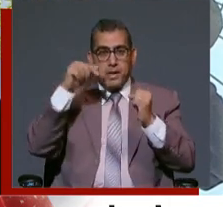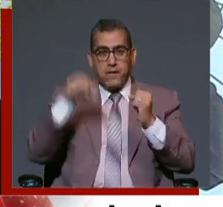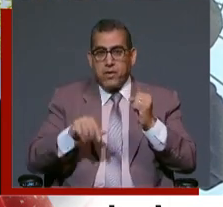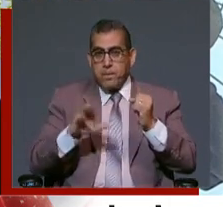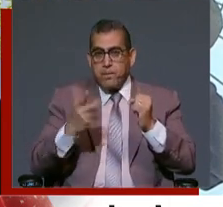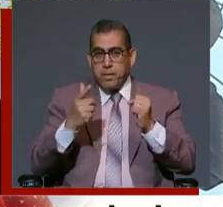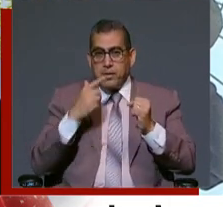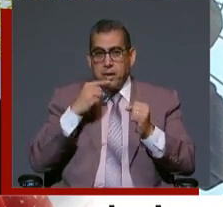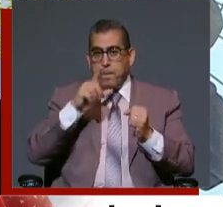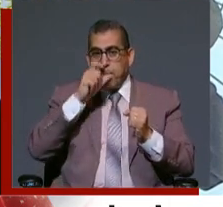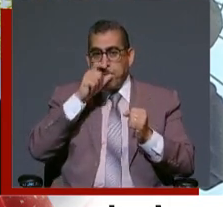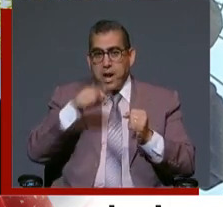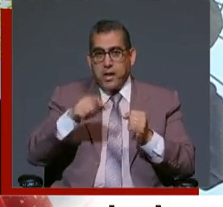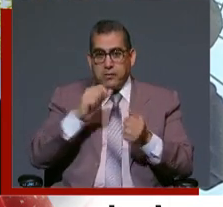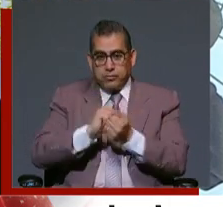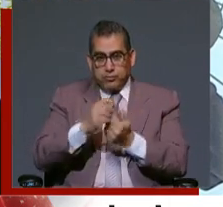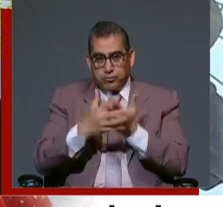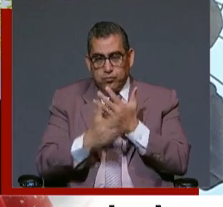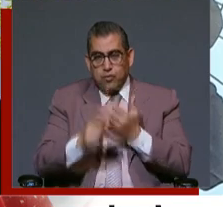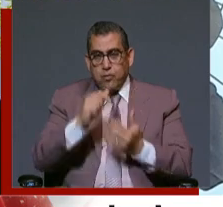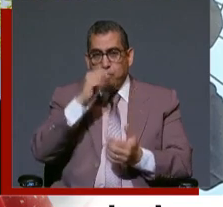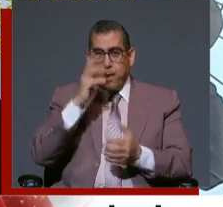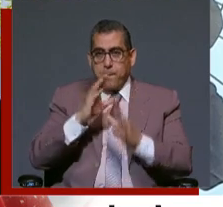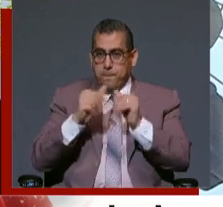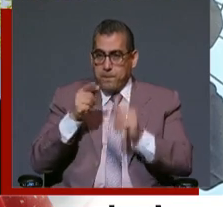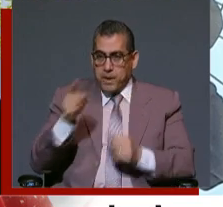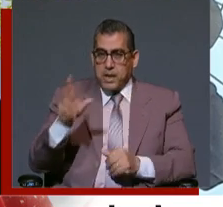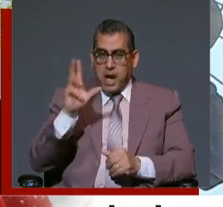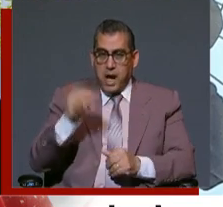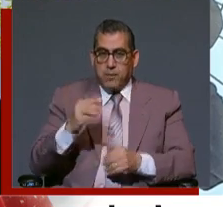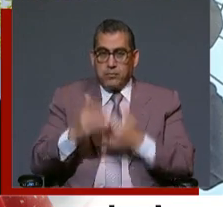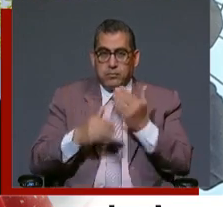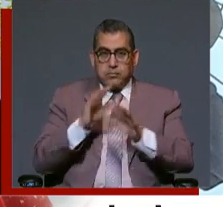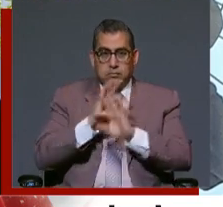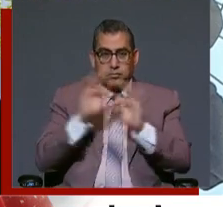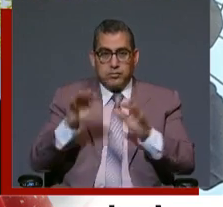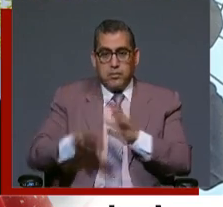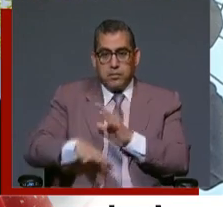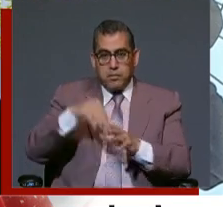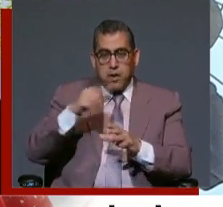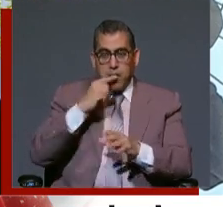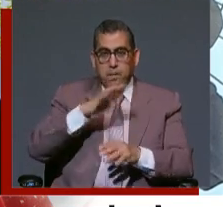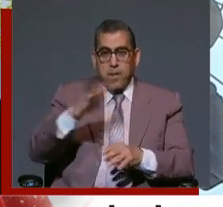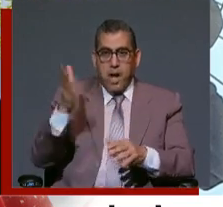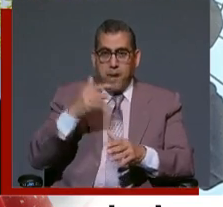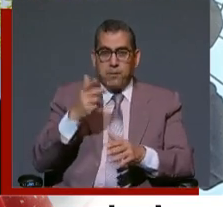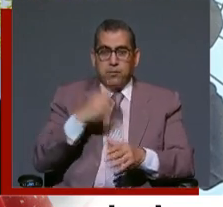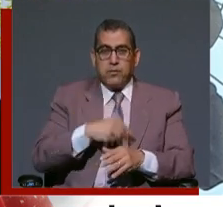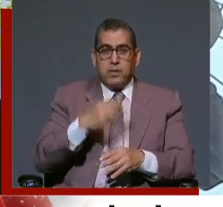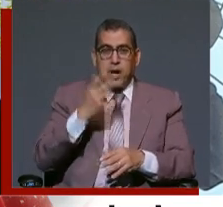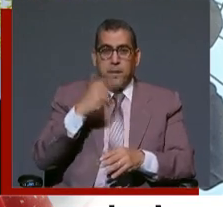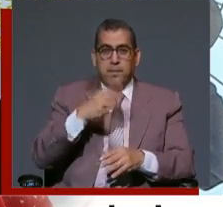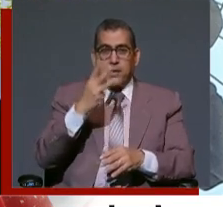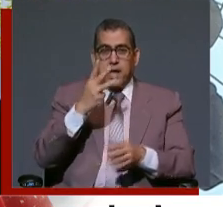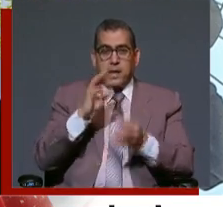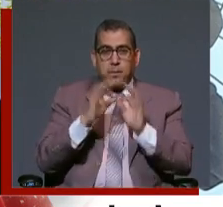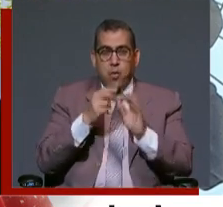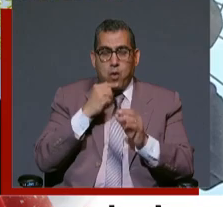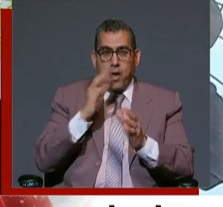معالجة المياه في بلدان مثل مصر، والتي توفر مثلا المياه أكثر من 3.3 مليون